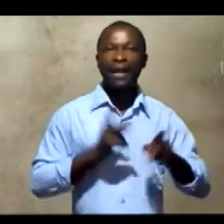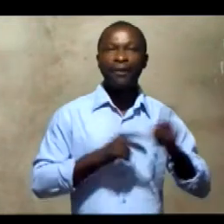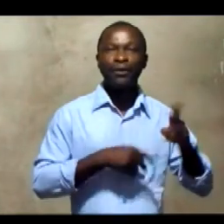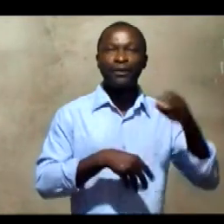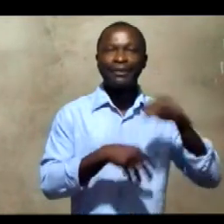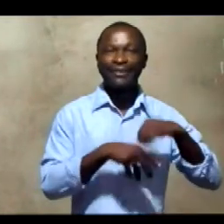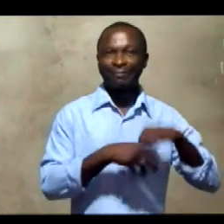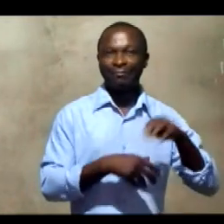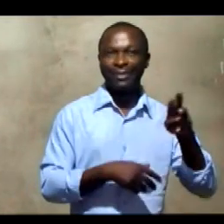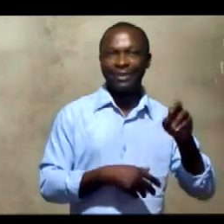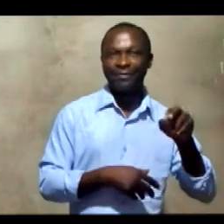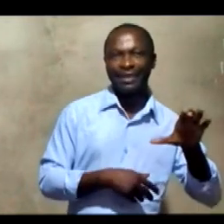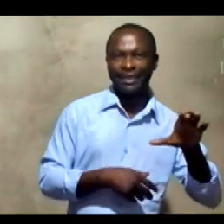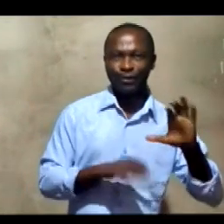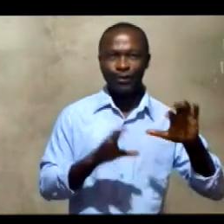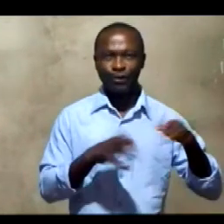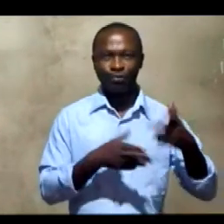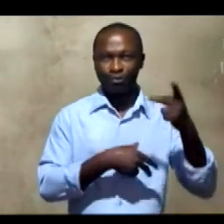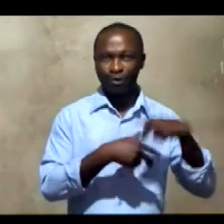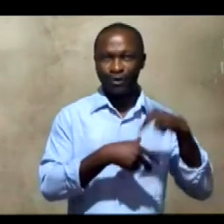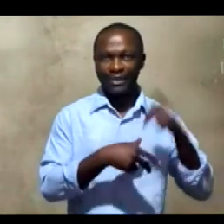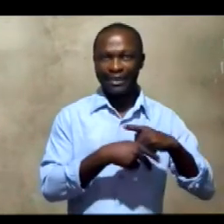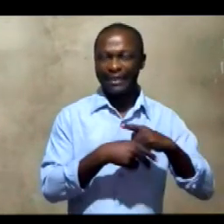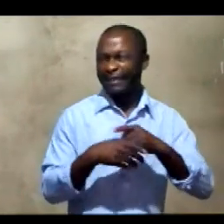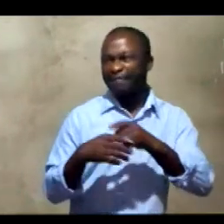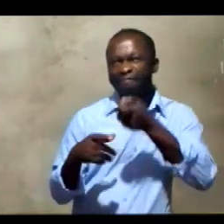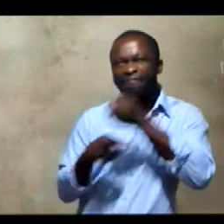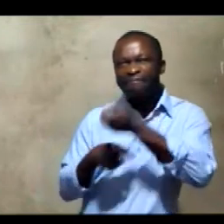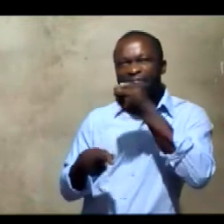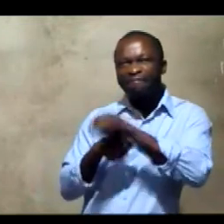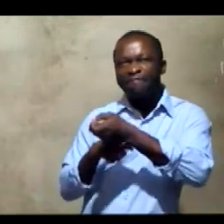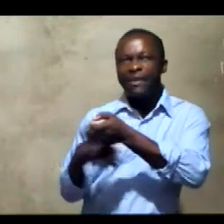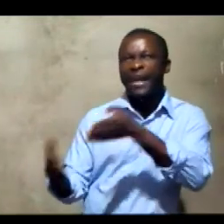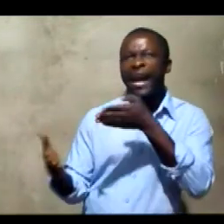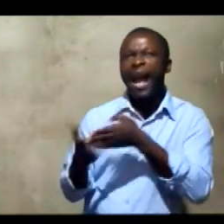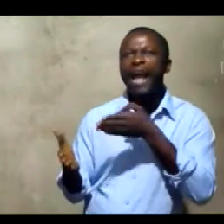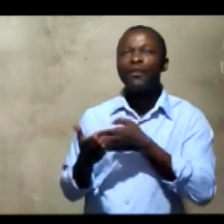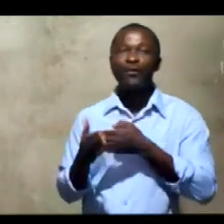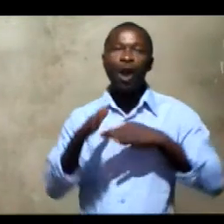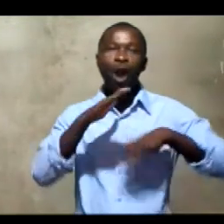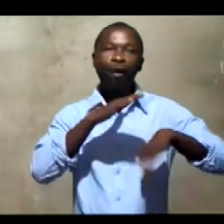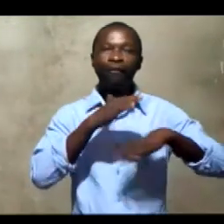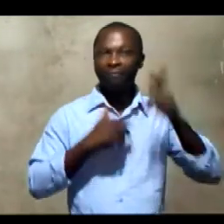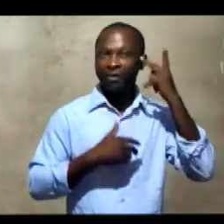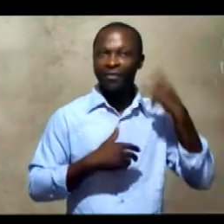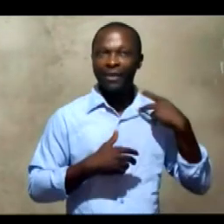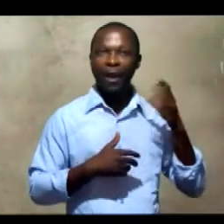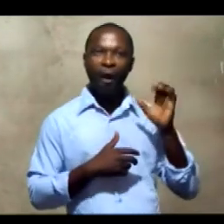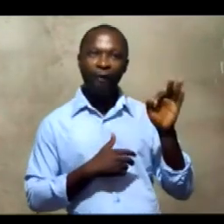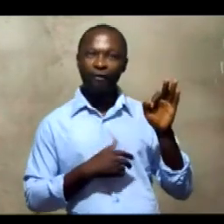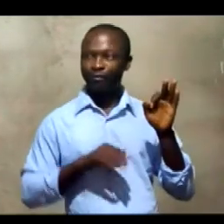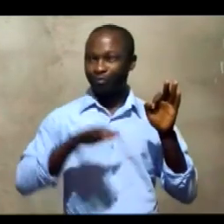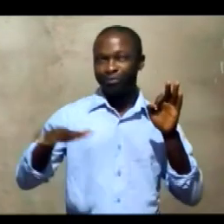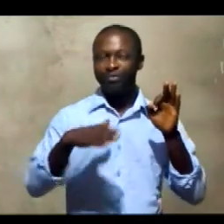MRC accusent le sous-préfet de Bazou d'avoir refusé expressément de signer leurs documents. Le ton est monté